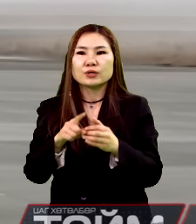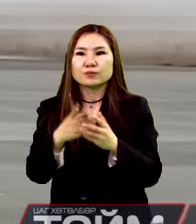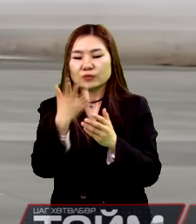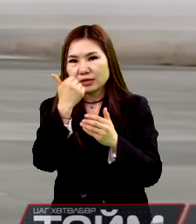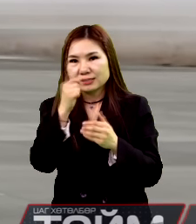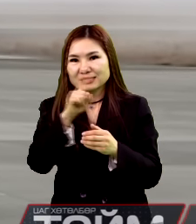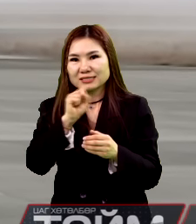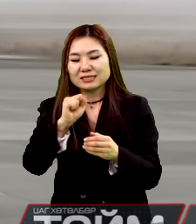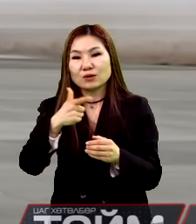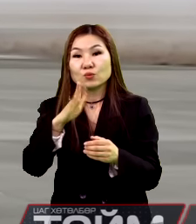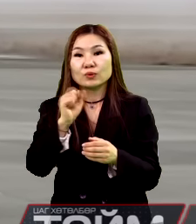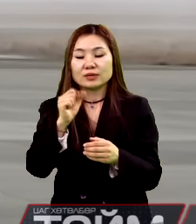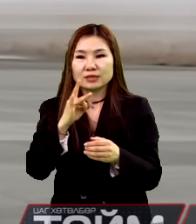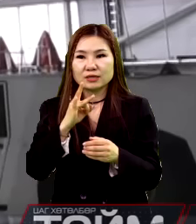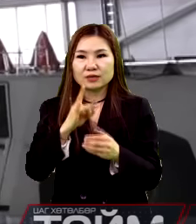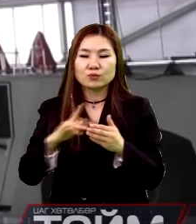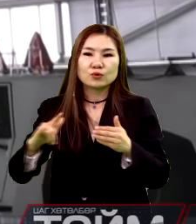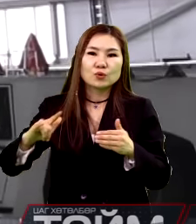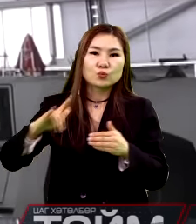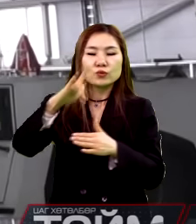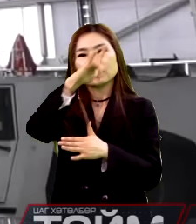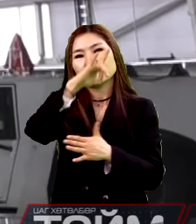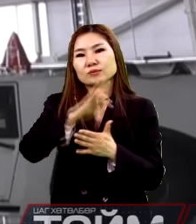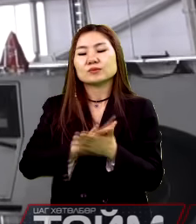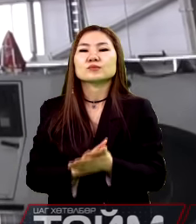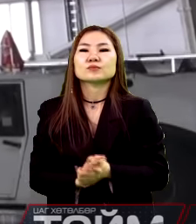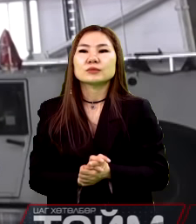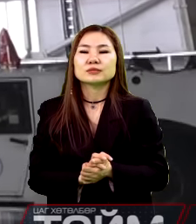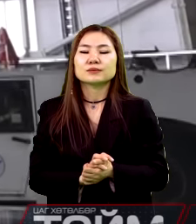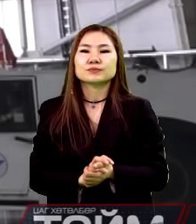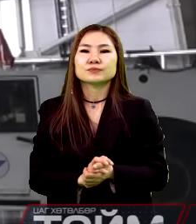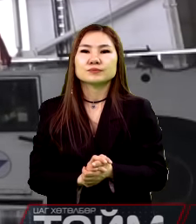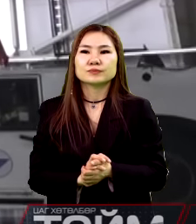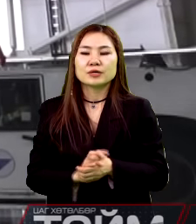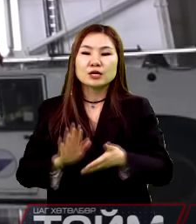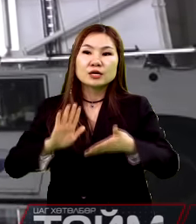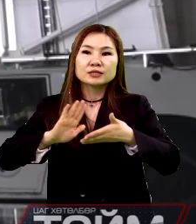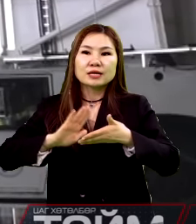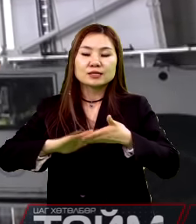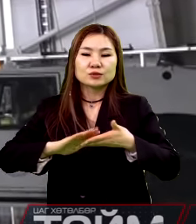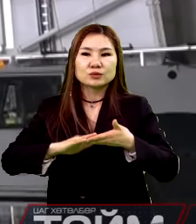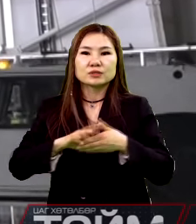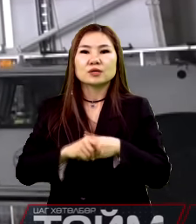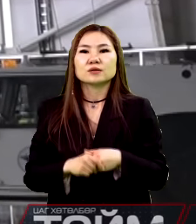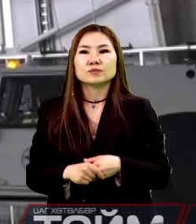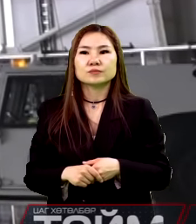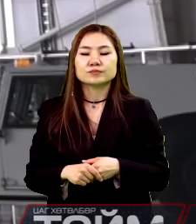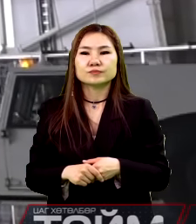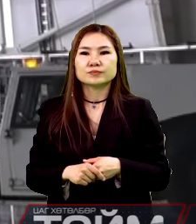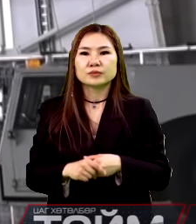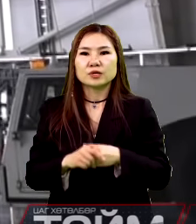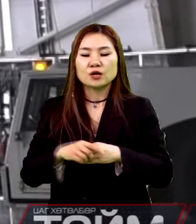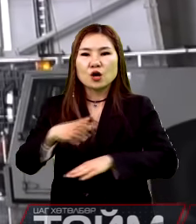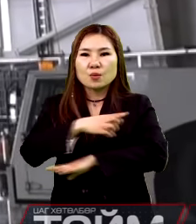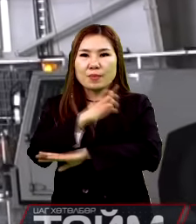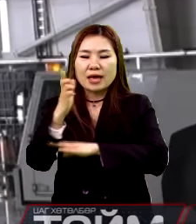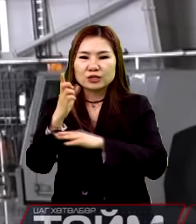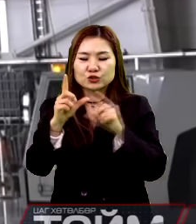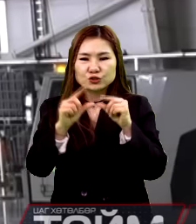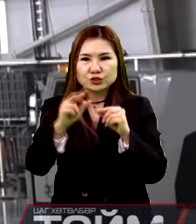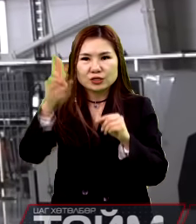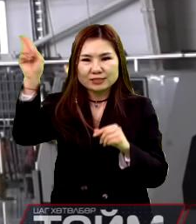хүн суудаг. За бүх төрлийн одоо дэвшилтэд тоног төхөөрөмжөөр тоноглогдсон. Бүр одоо танилцуулга дээр нь юу гэсэн байсан бэ?